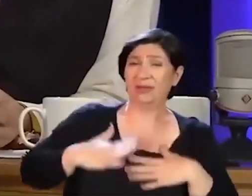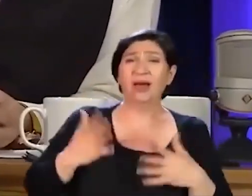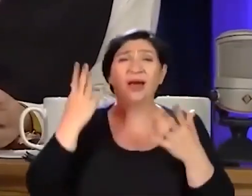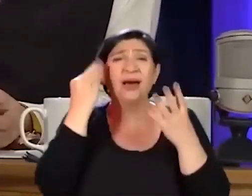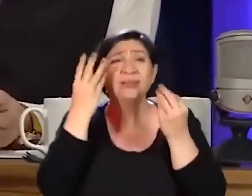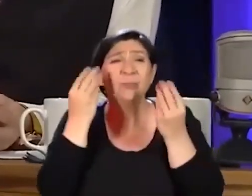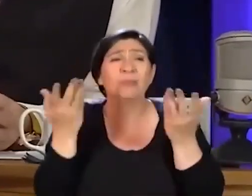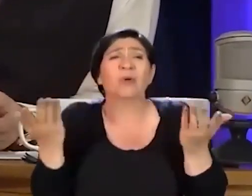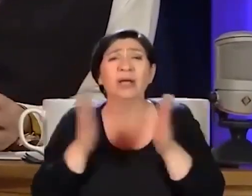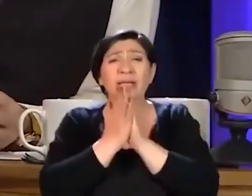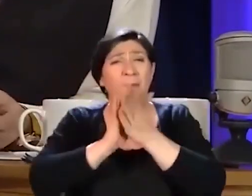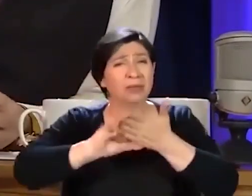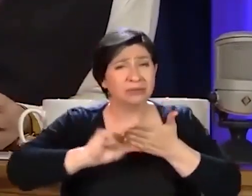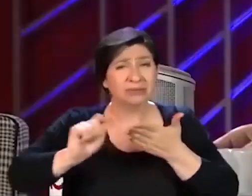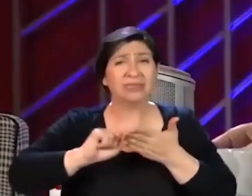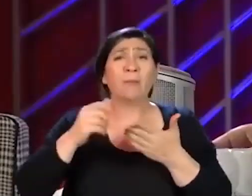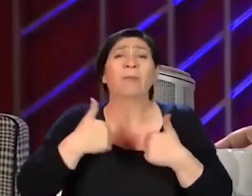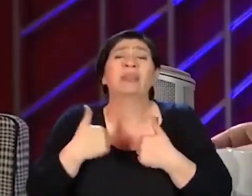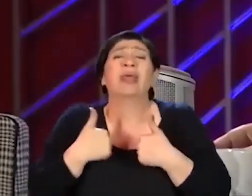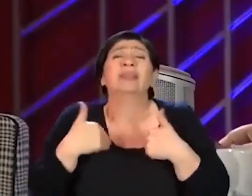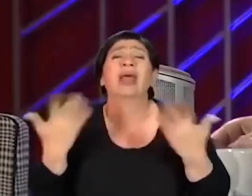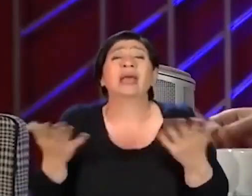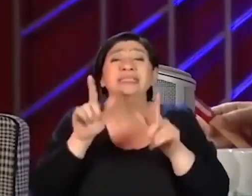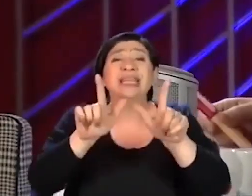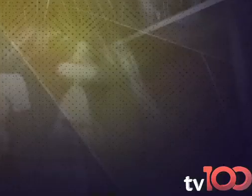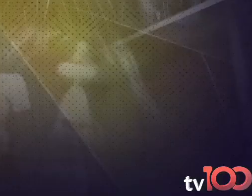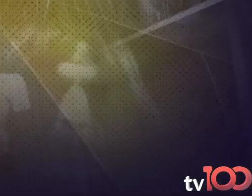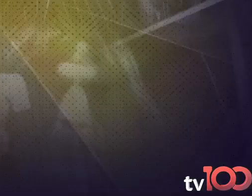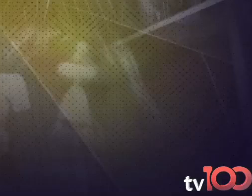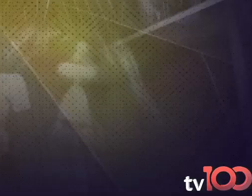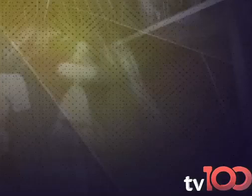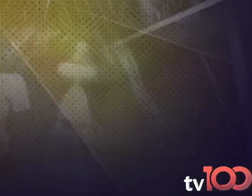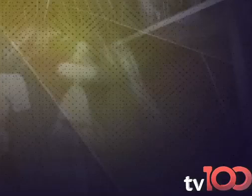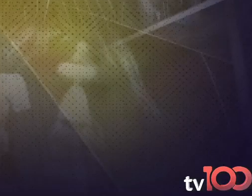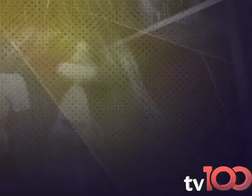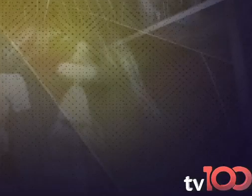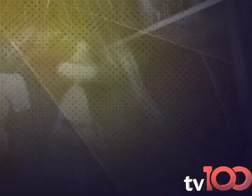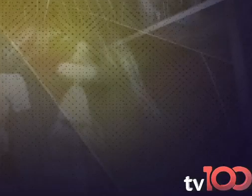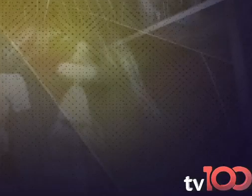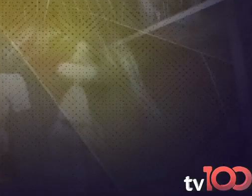belgeseller çekilse, kitaplar yazılsa bana ne? Sana ne? Kime ne?